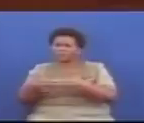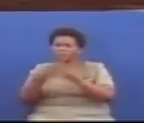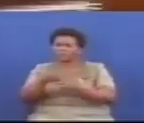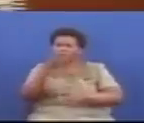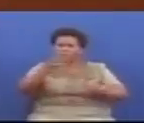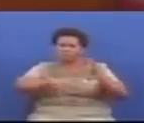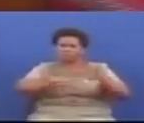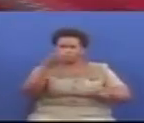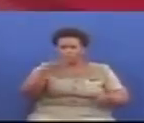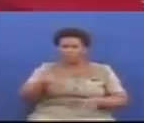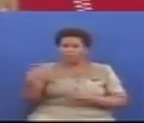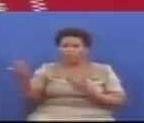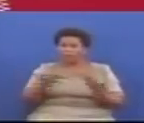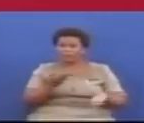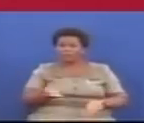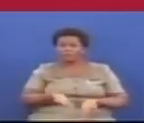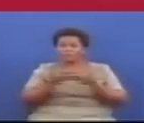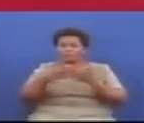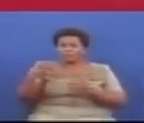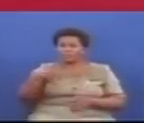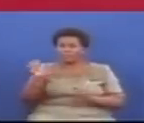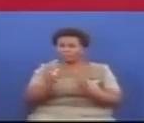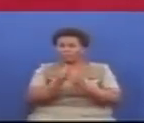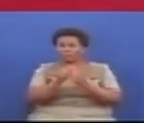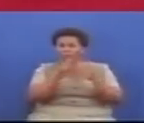na Naibu Waziri Hamad Masauni.